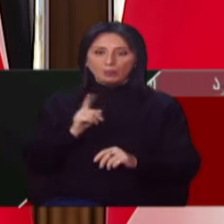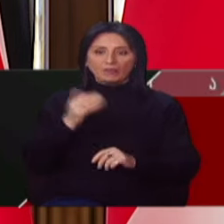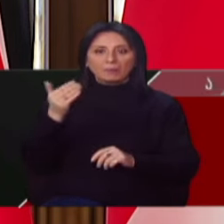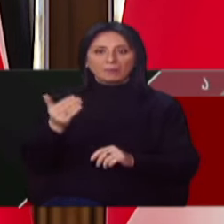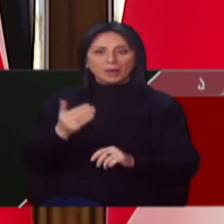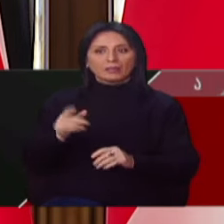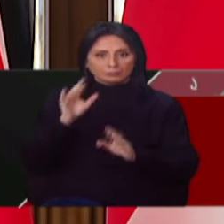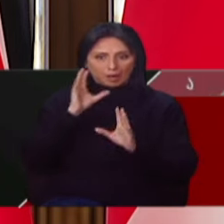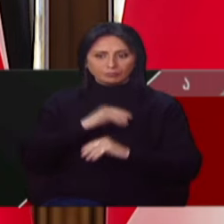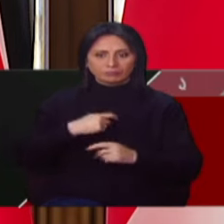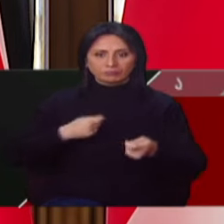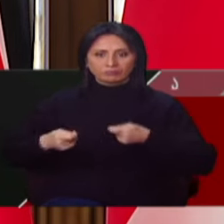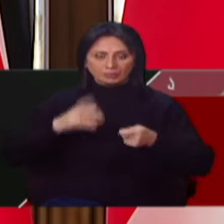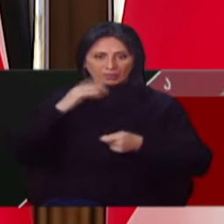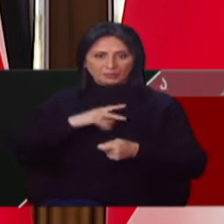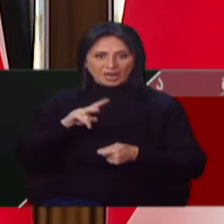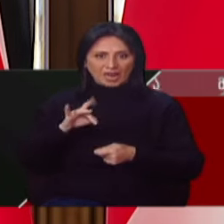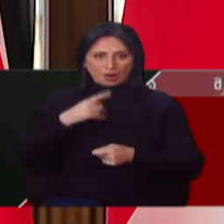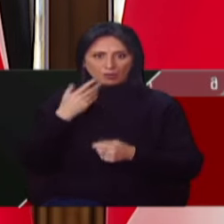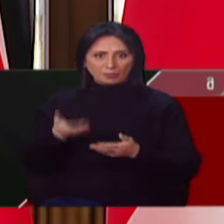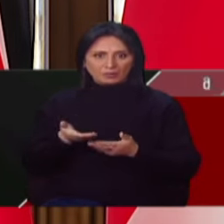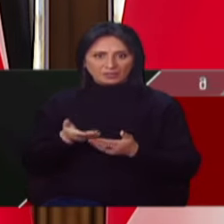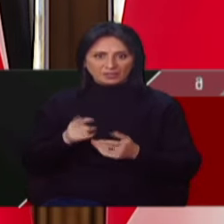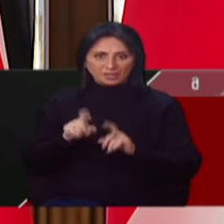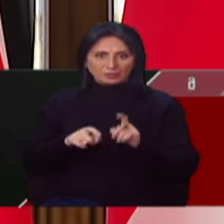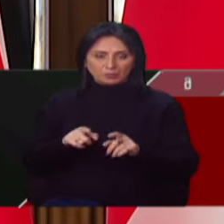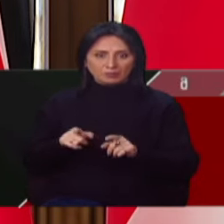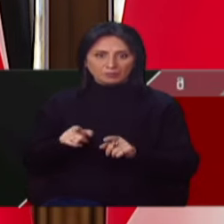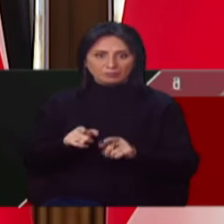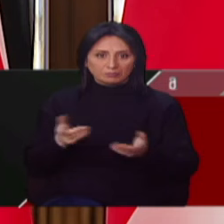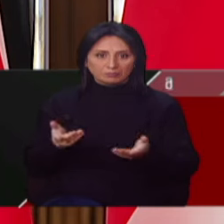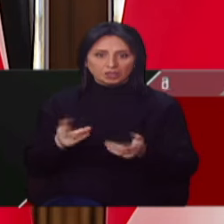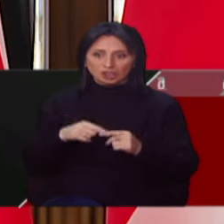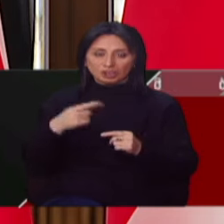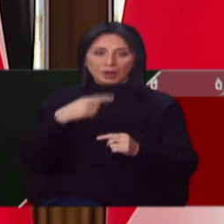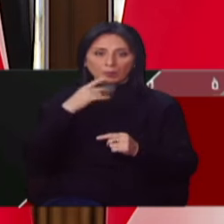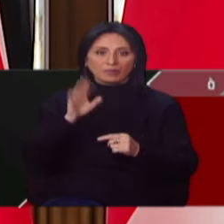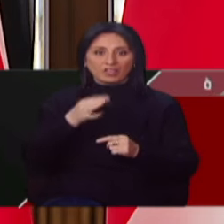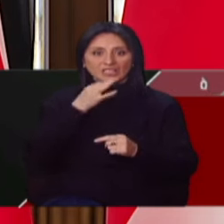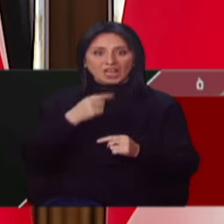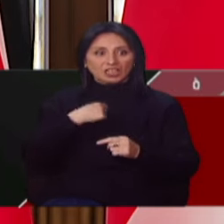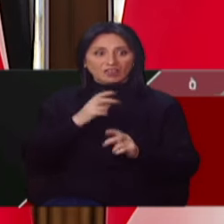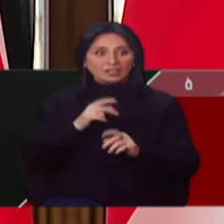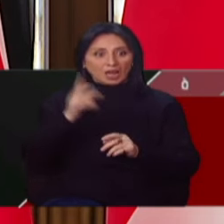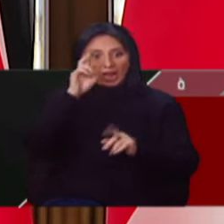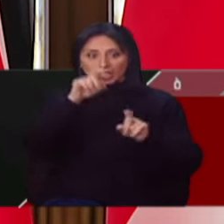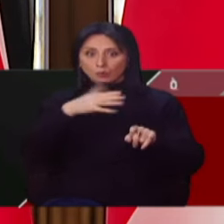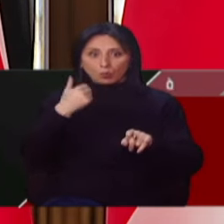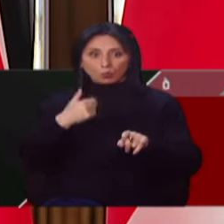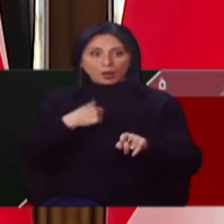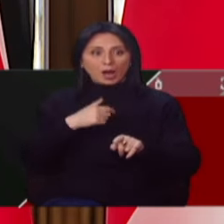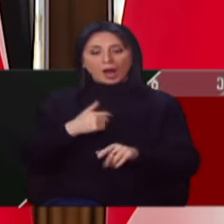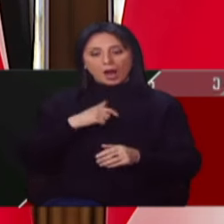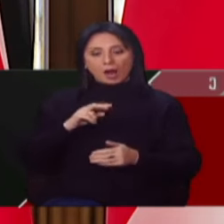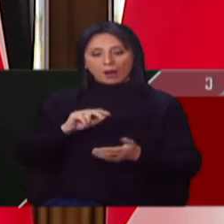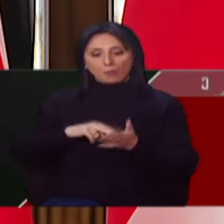მათ ხელეწიფებად ქვეყანაში ამ ნაბიჯების გადადგმის უზრუნველყოფა და შემდეგ ამბობენ, რომ სანამ ჩვენ არ მოვალთ ხელისუფლებაში, ამას არ გეტყვით,